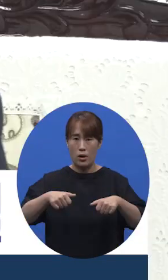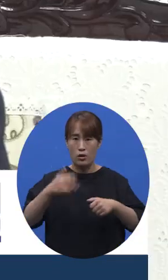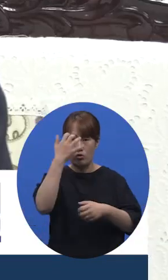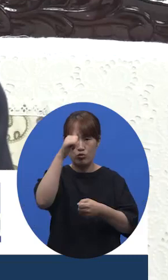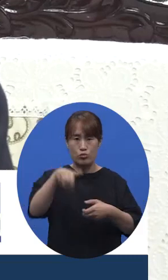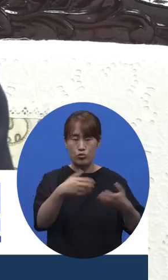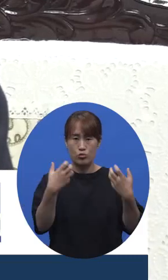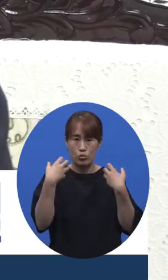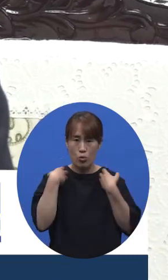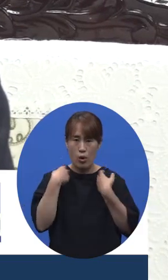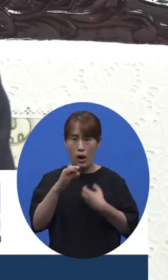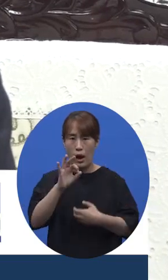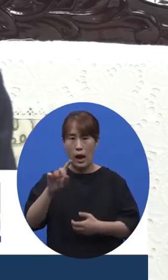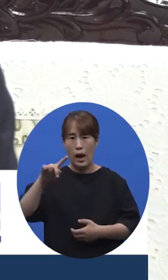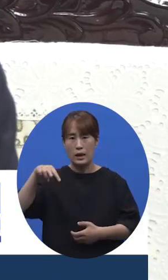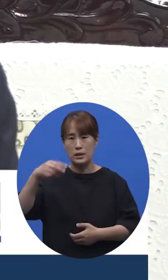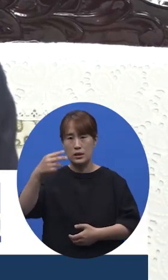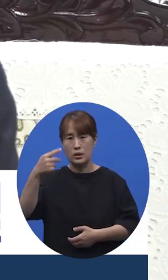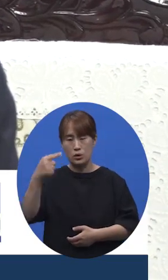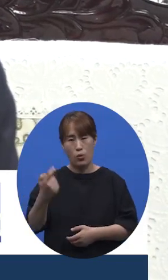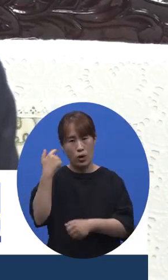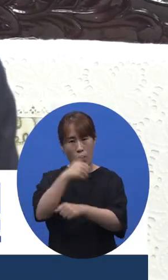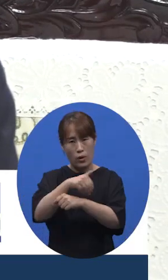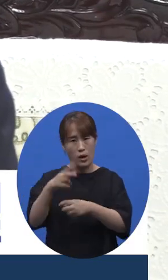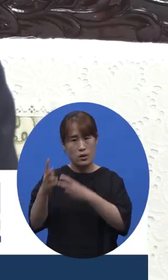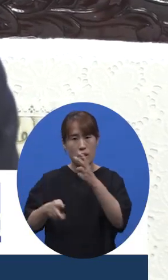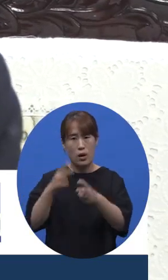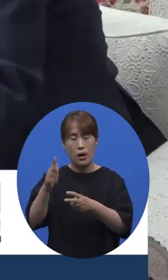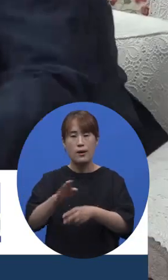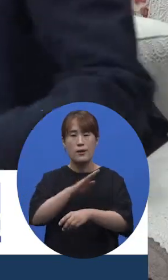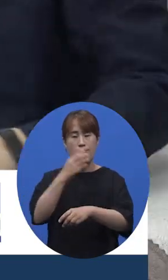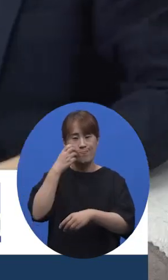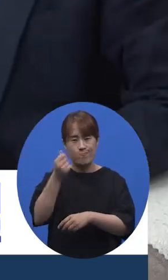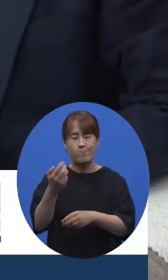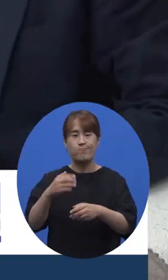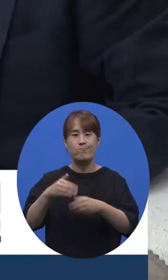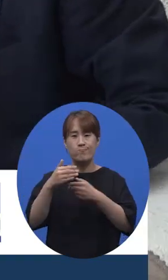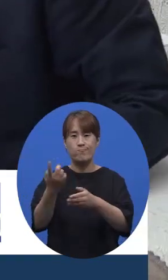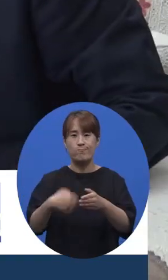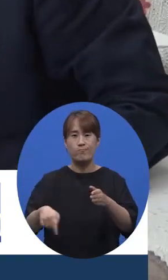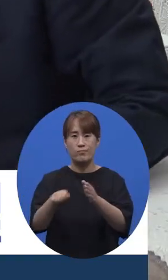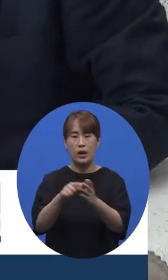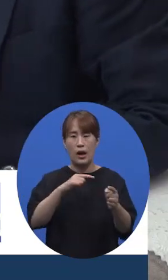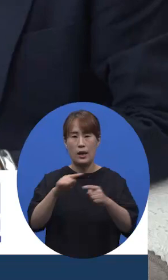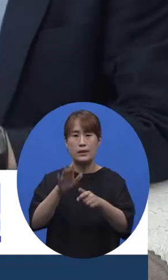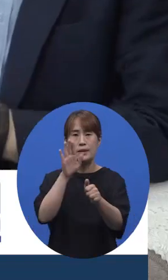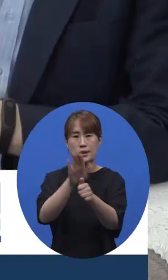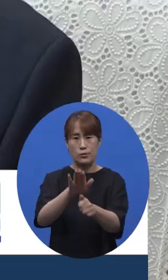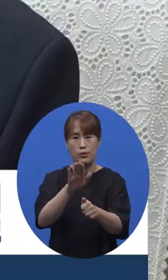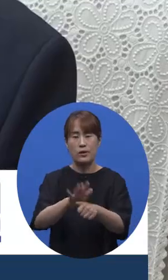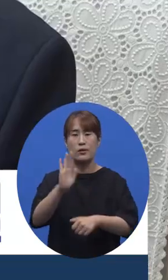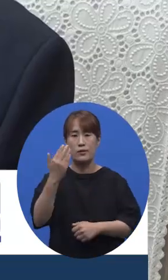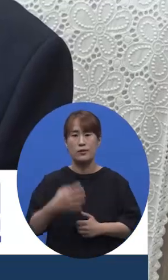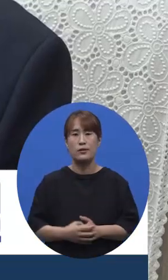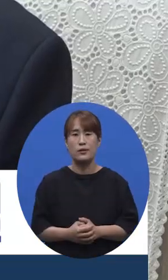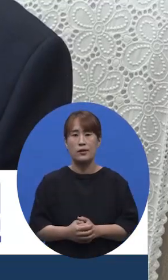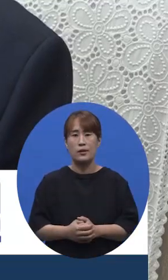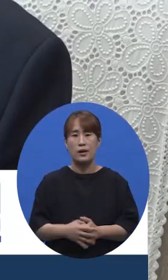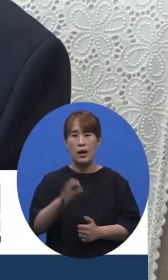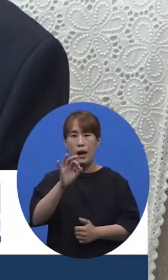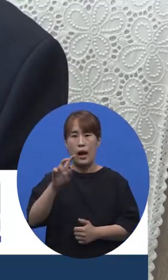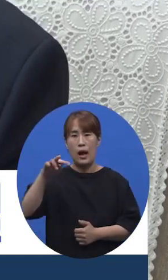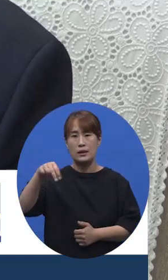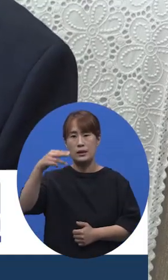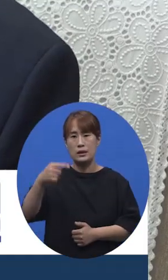협약을 통해 충청북도는 아스트로 제네시스가 계획하는 사업이 원활하게 추진될 수 있도록 행정적으로 지원합니다